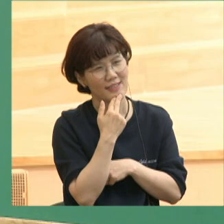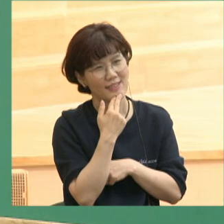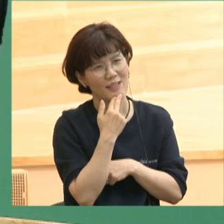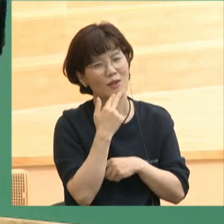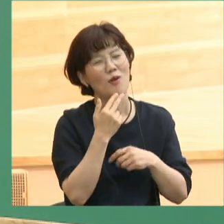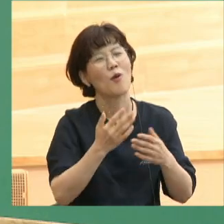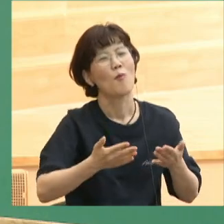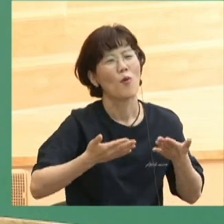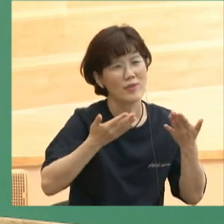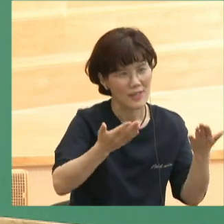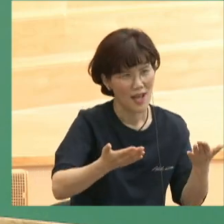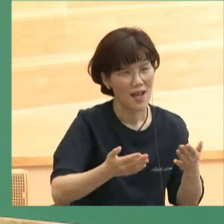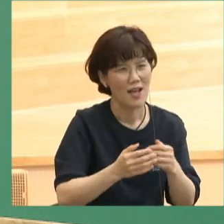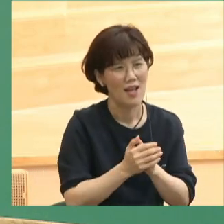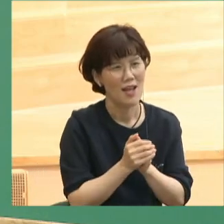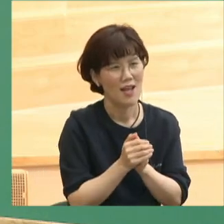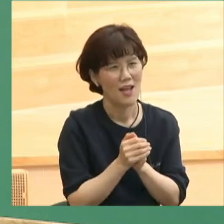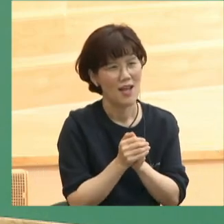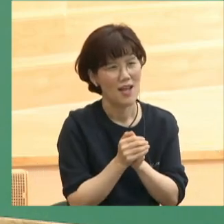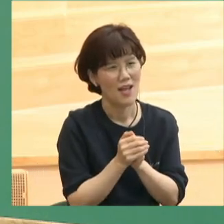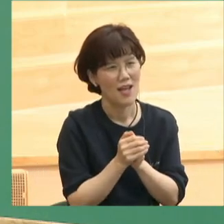봉사할 거 하고 있는 거예요.